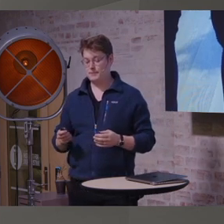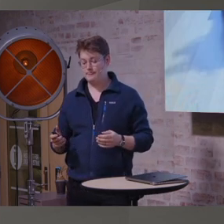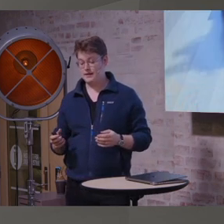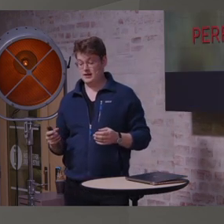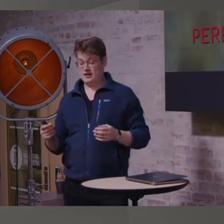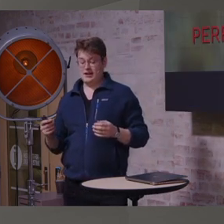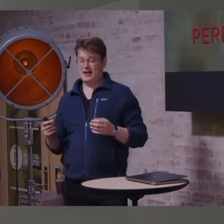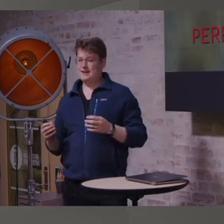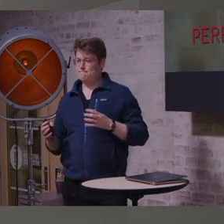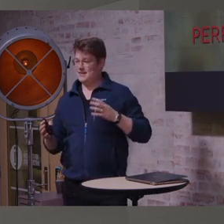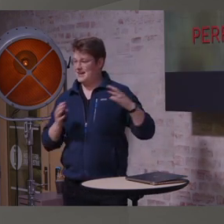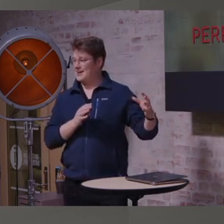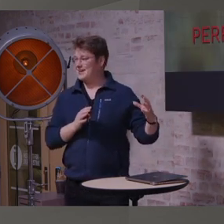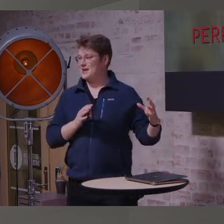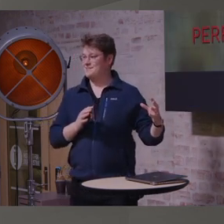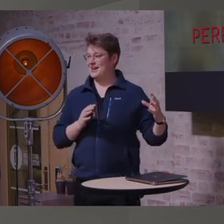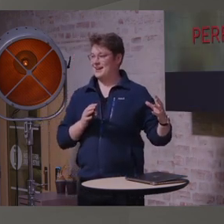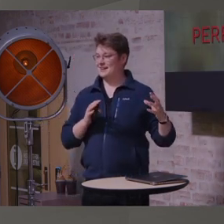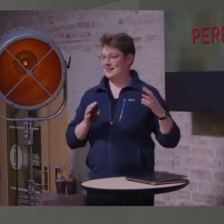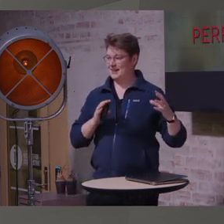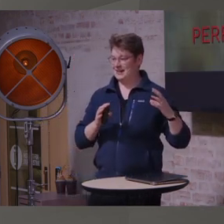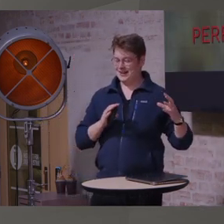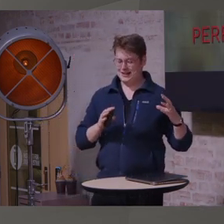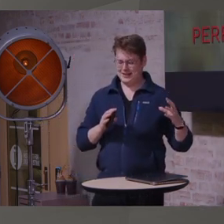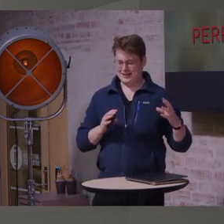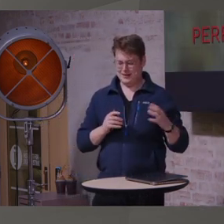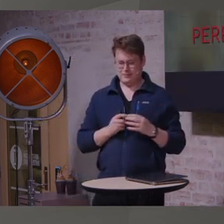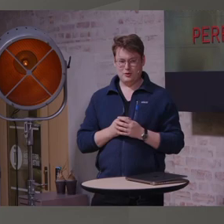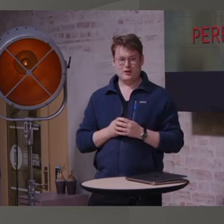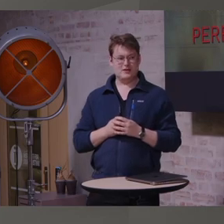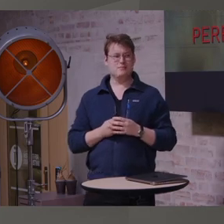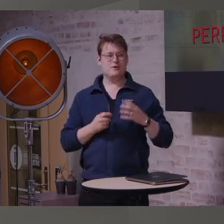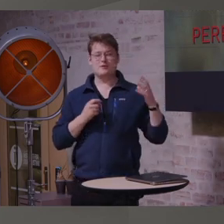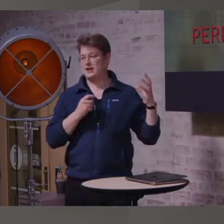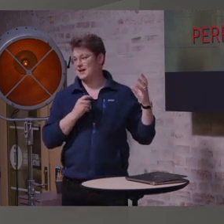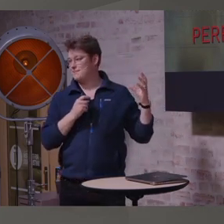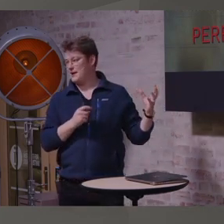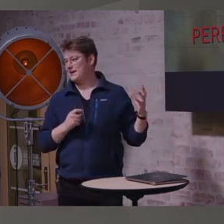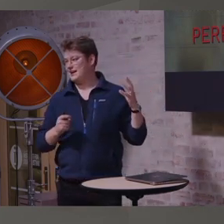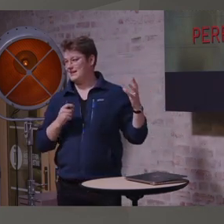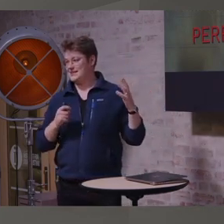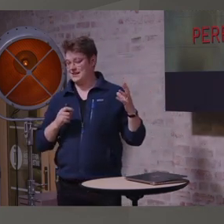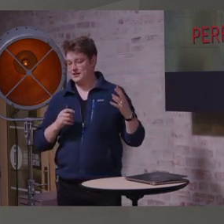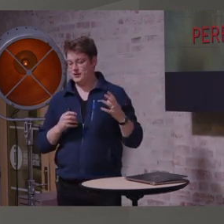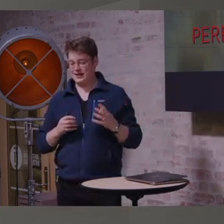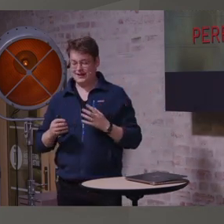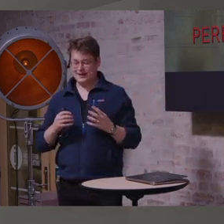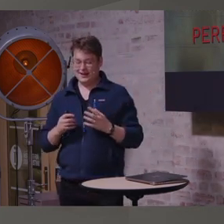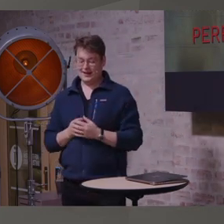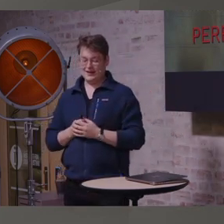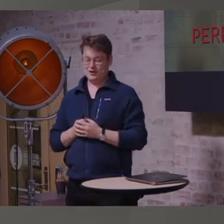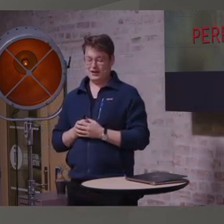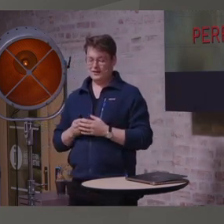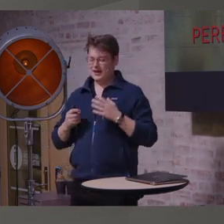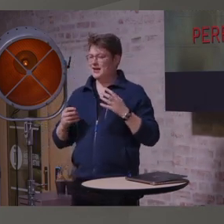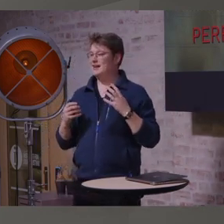da. Her jeg med meg et lite produkt da, som bruker begge disse teknologiene